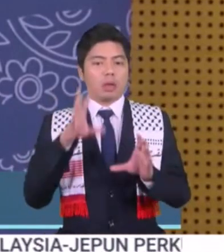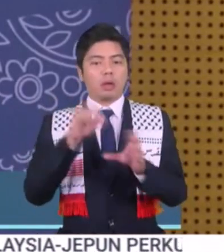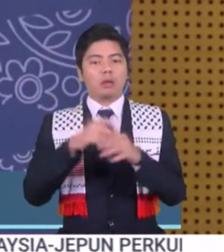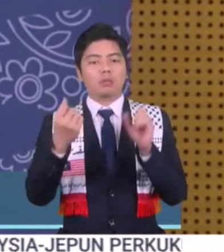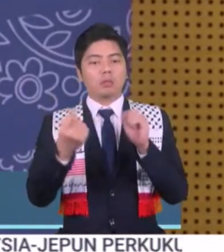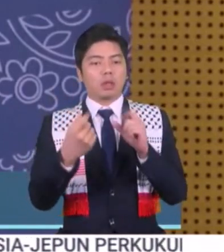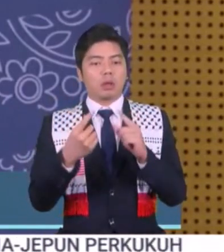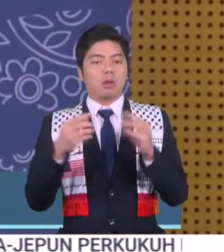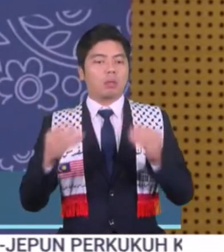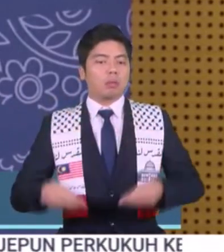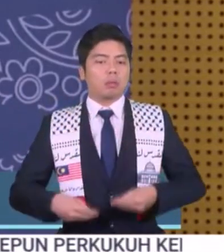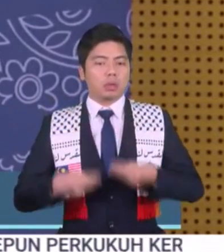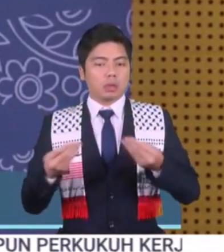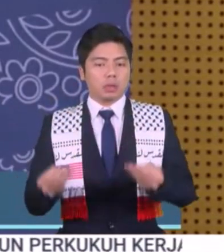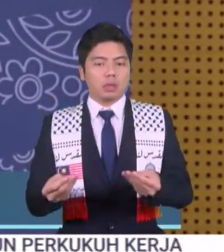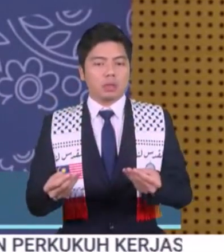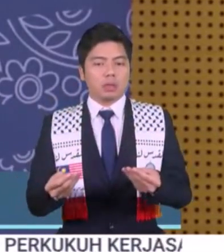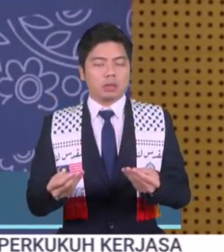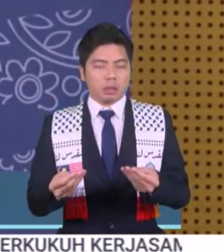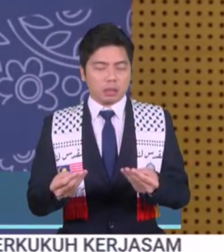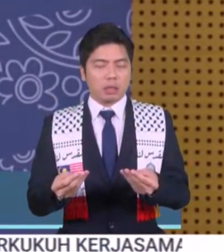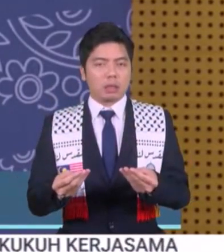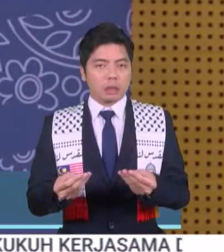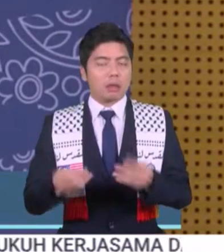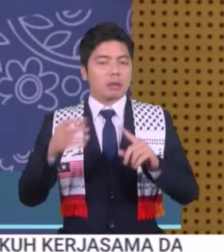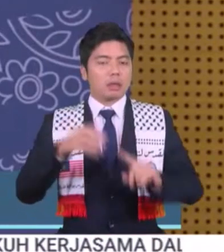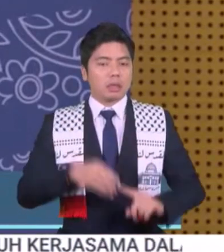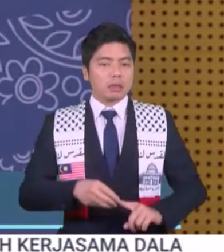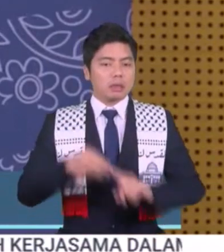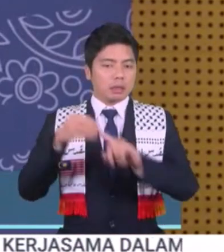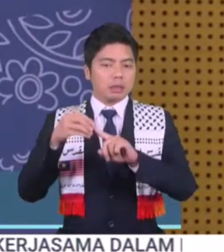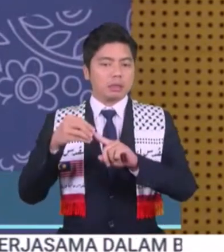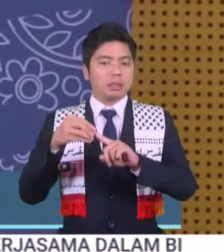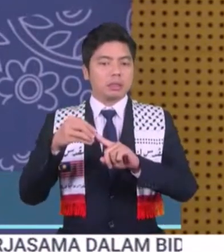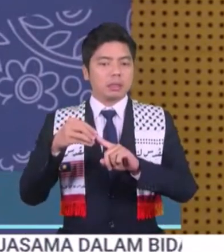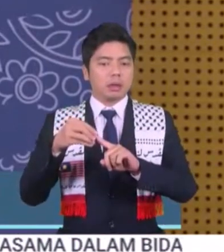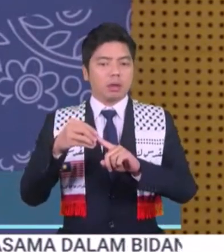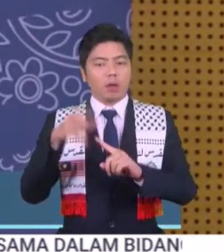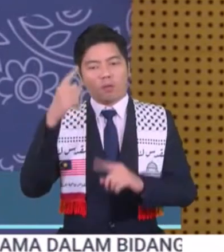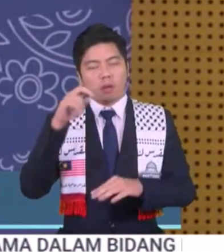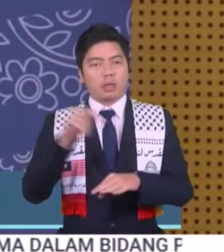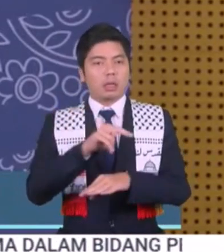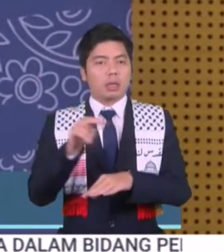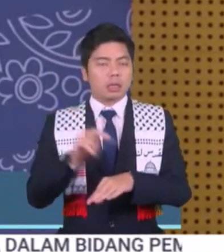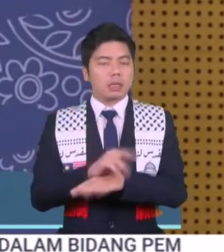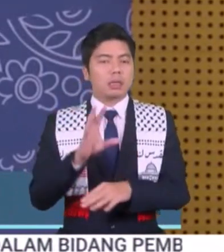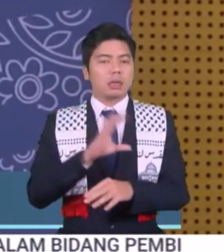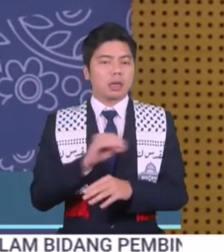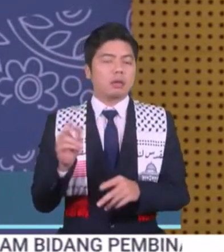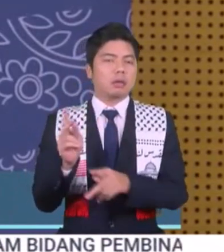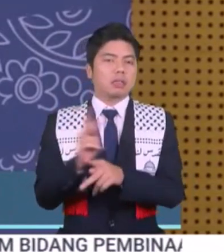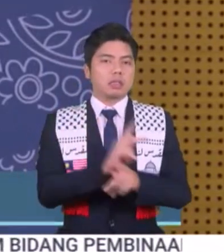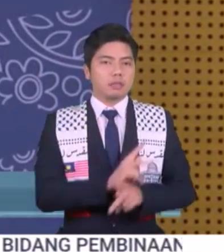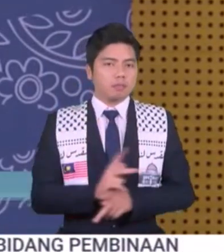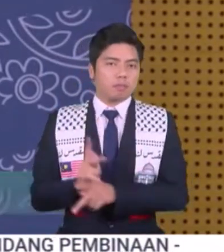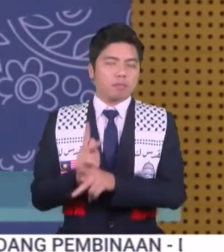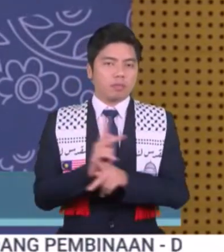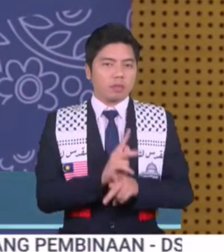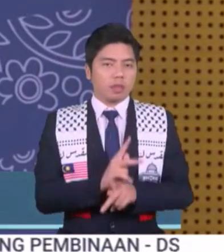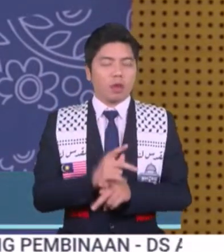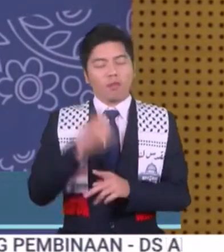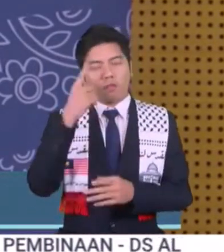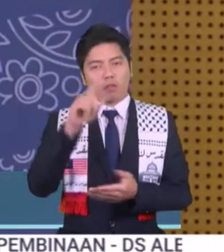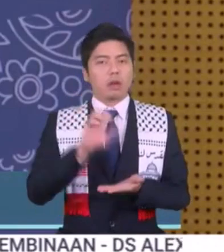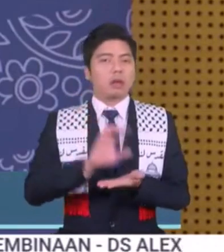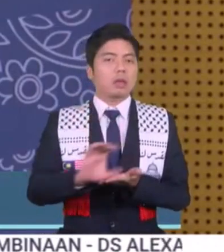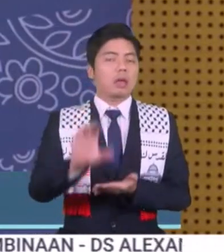can minimize both exclusion and inclusion errors and ensure an equitable distribution of